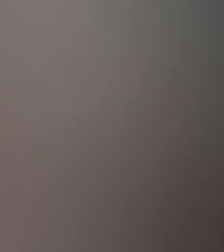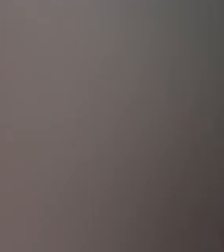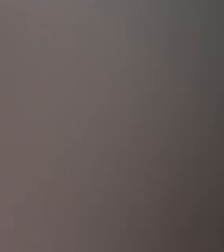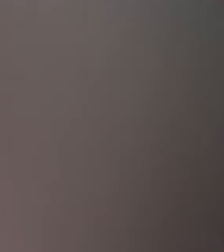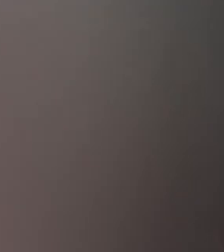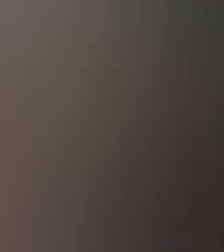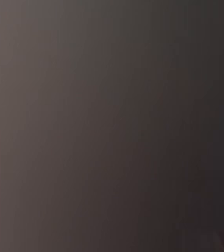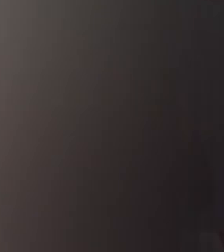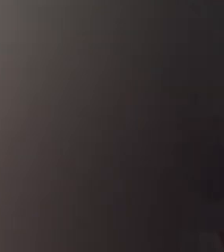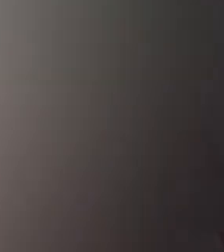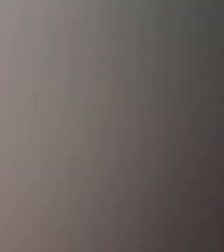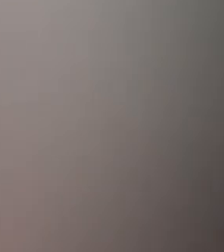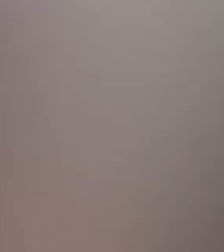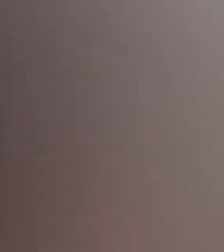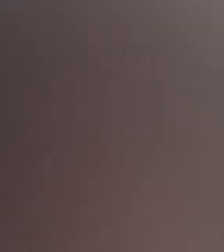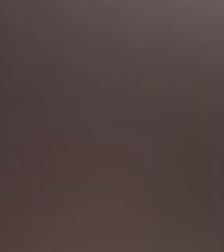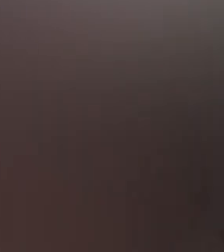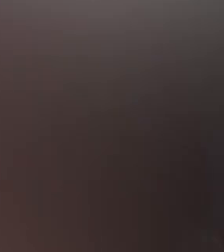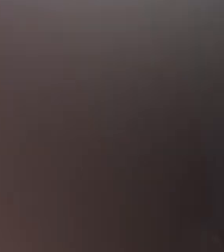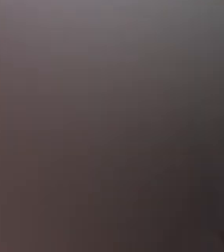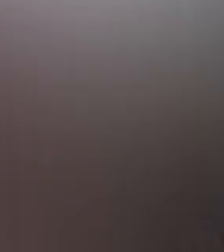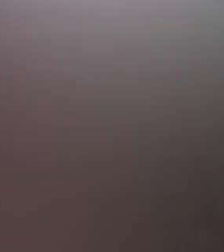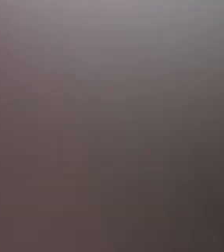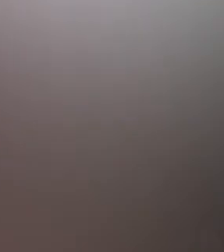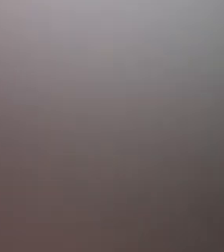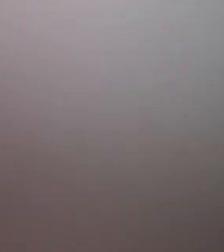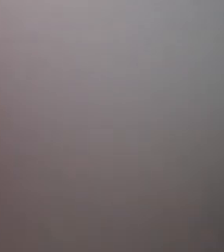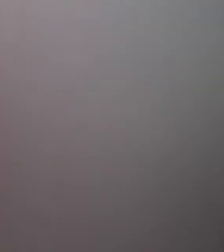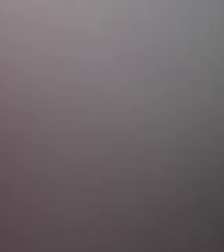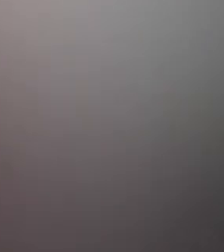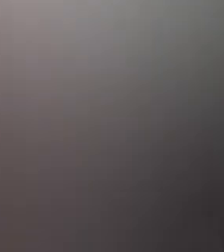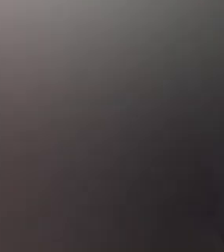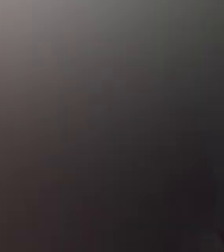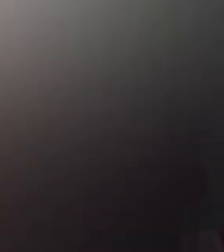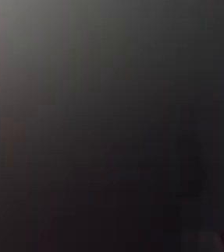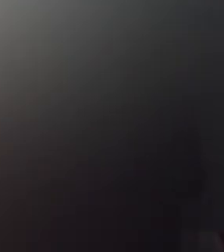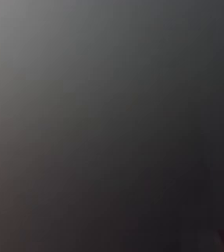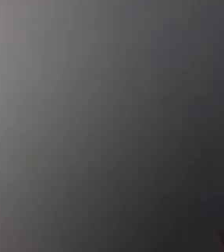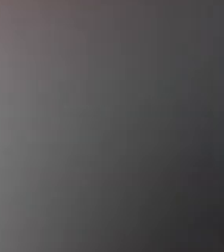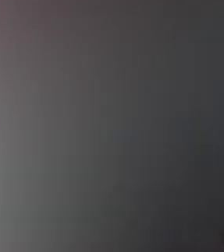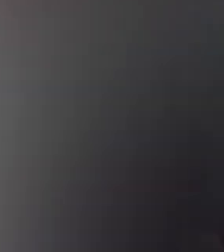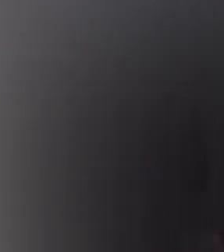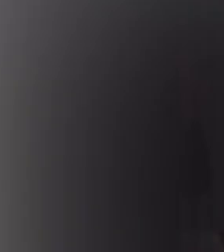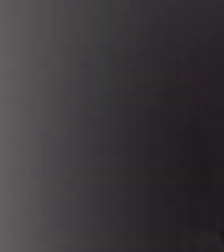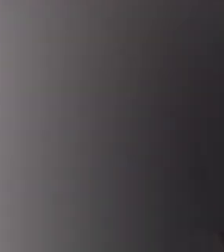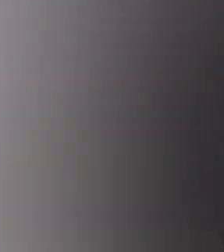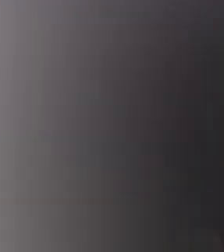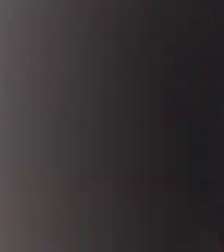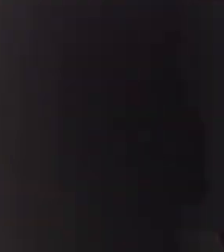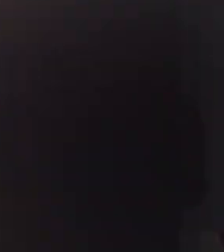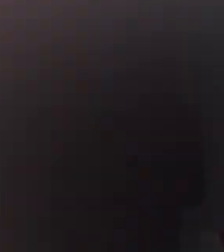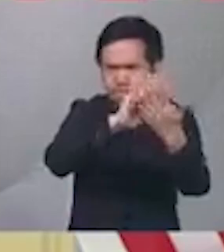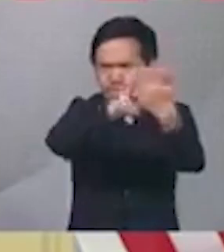dan sebelum pasti itu berlepas buzz tersebut akan disanitasi sama